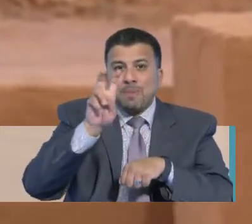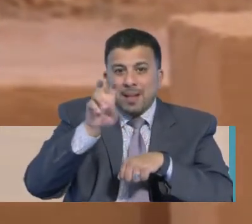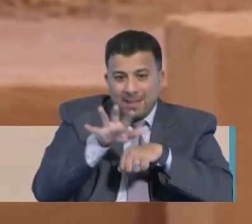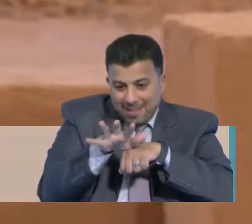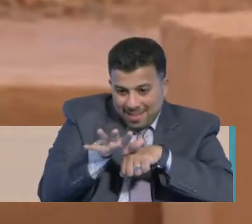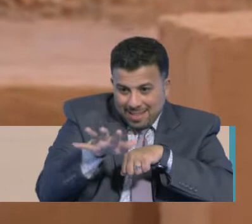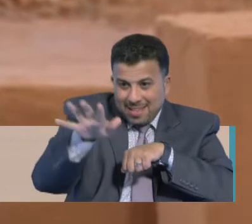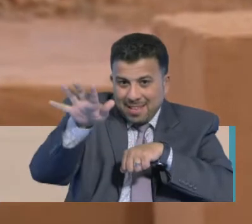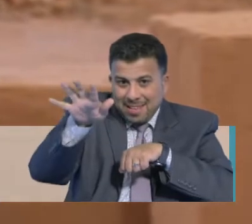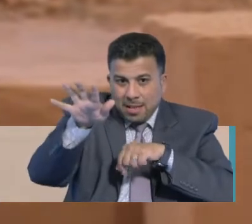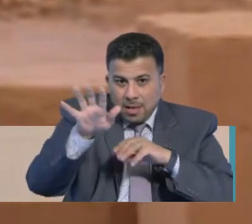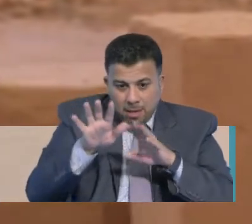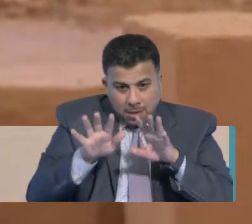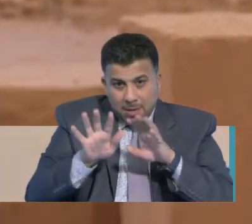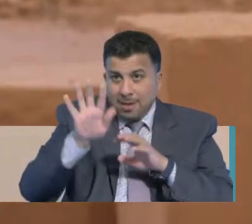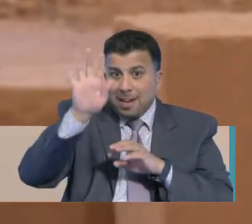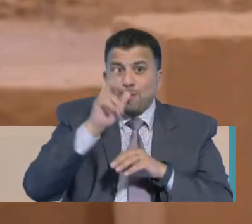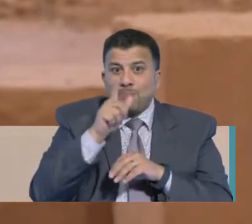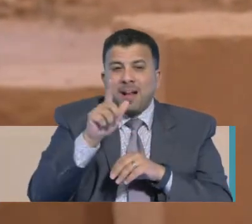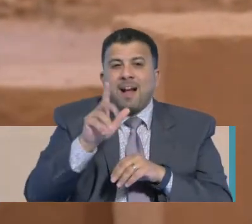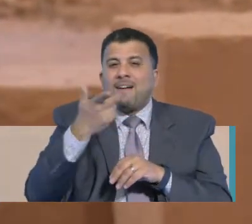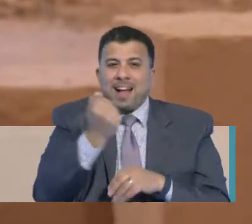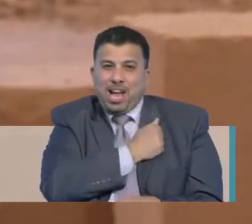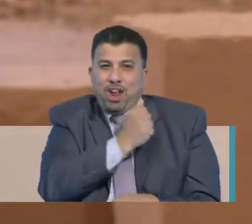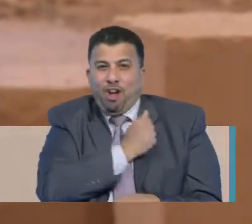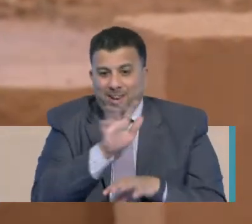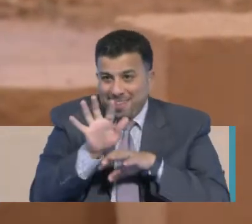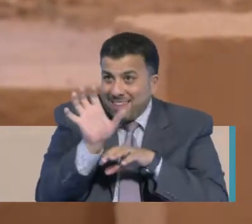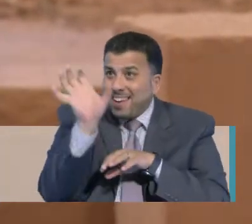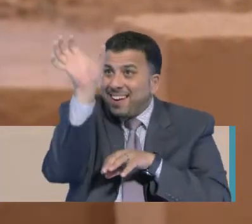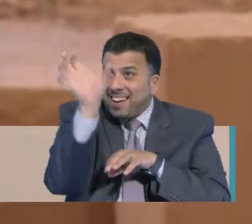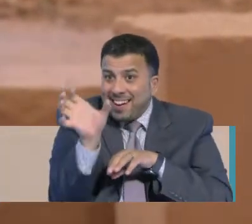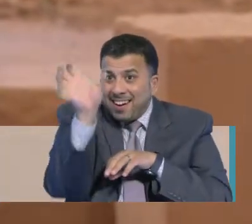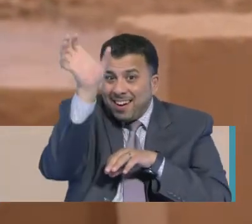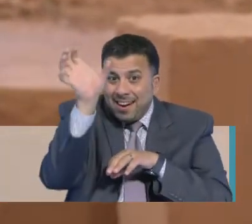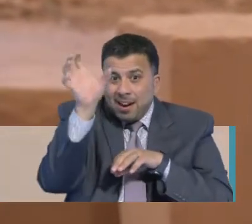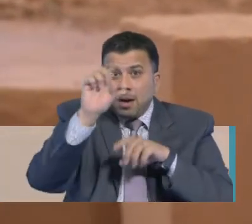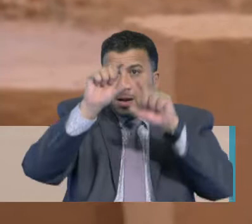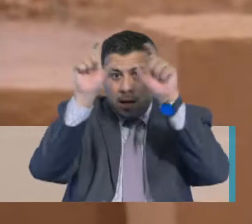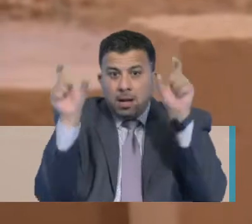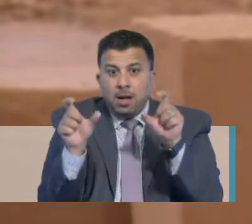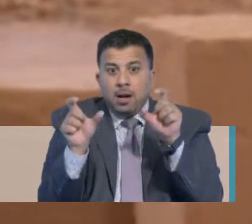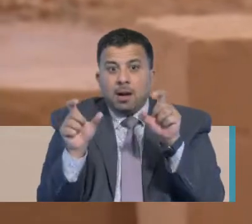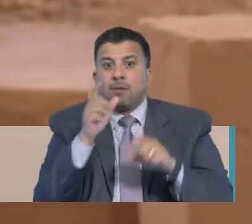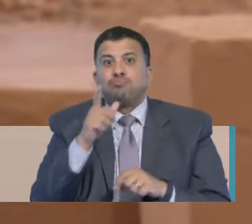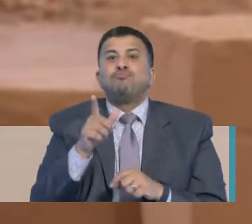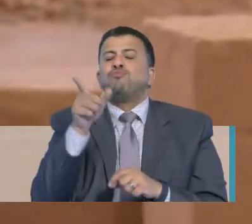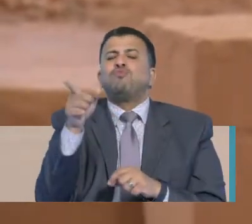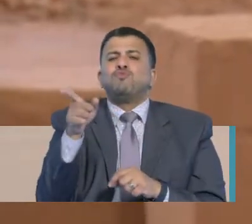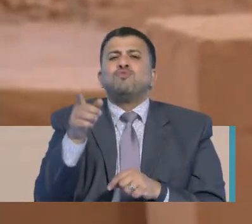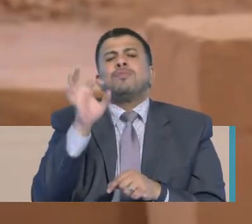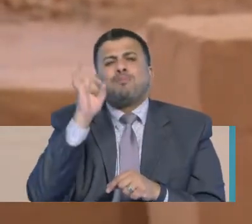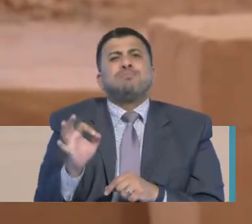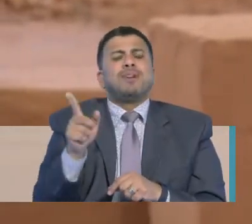نركبها في هذا الحفر في الساحل الفارسي يطلع المكان الخلع قبالنا على طول يعني